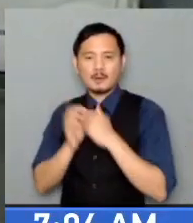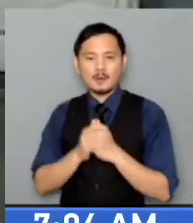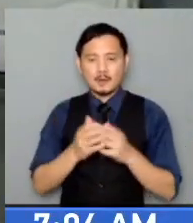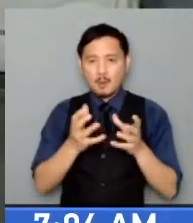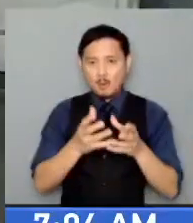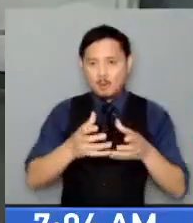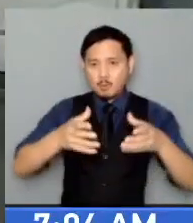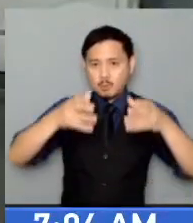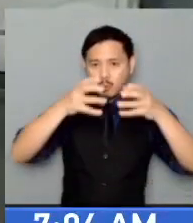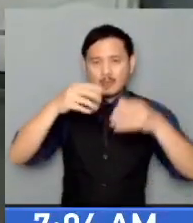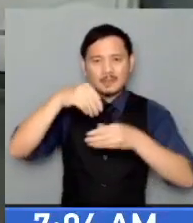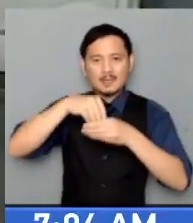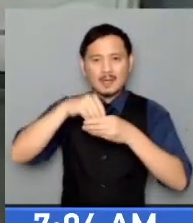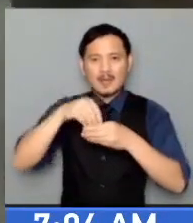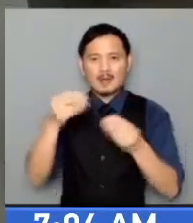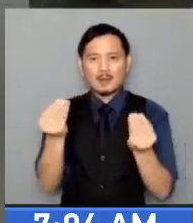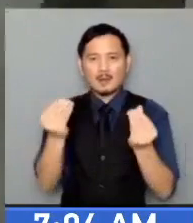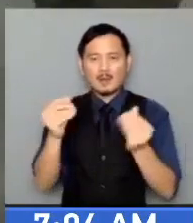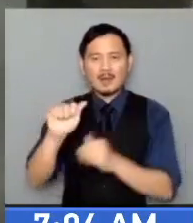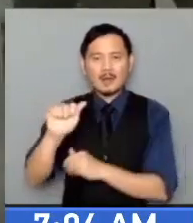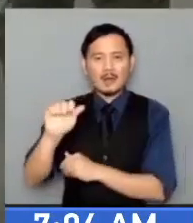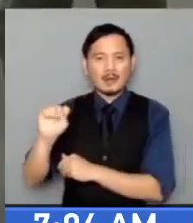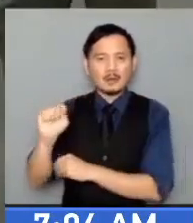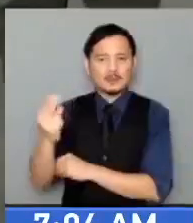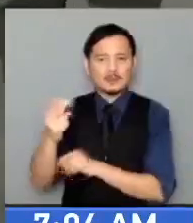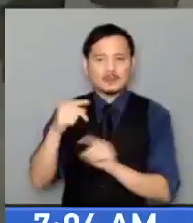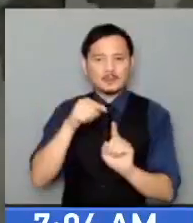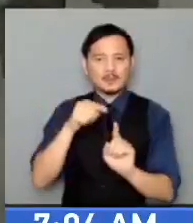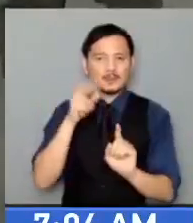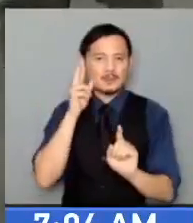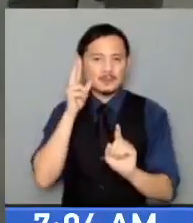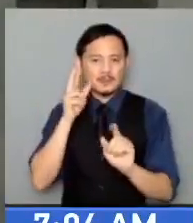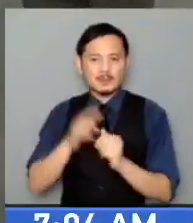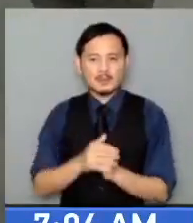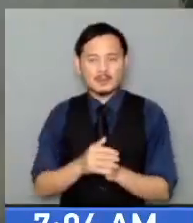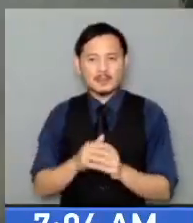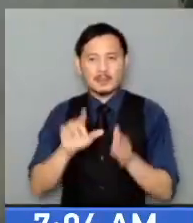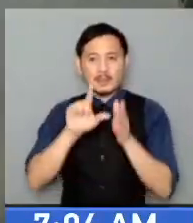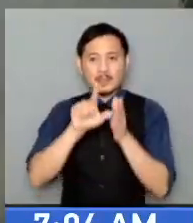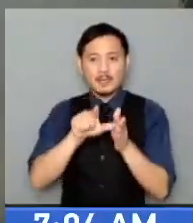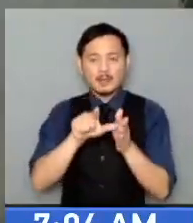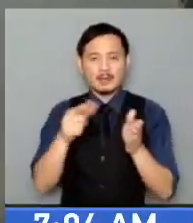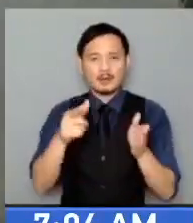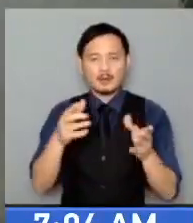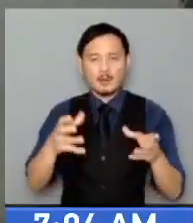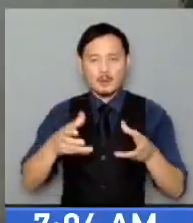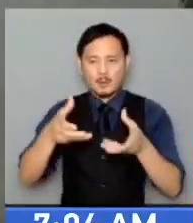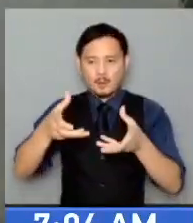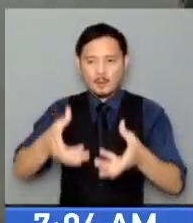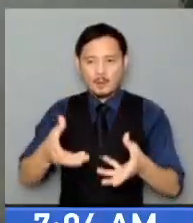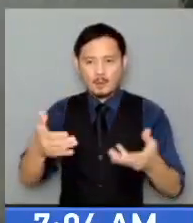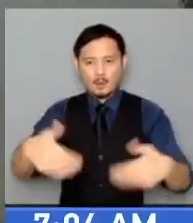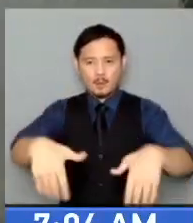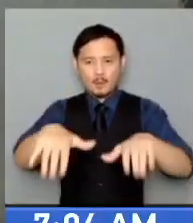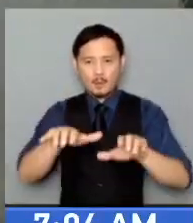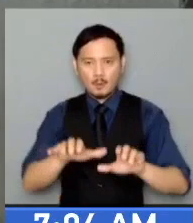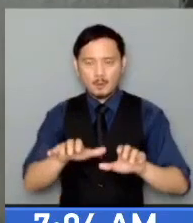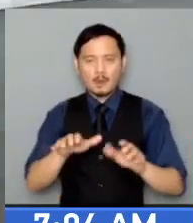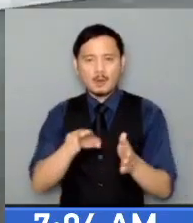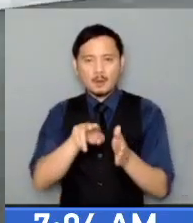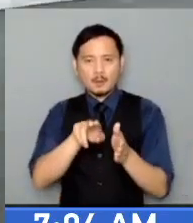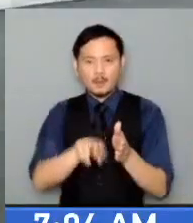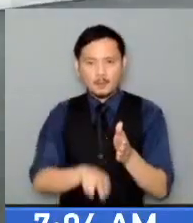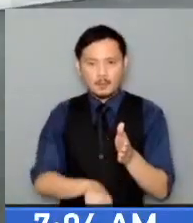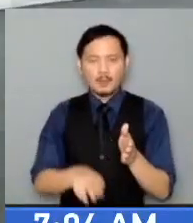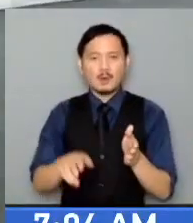para ito sa seremonya kung saan ilalatag sa kabaong ang Philippine flag. Pagtapos ng pagpupugay, sunod na ililipat ang kabaong ni FVR sa